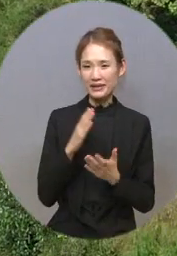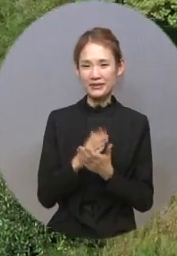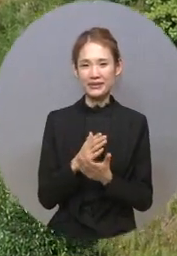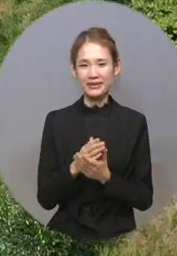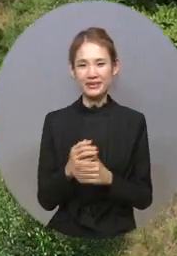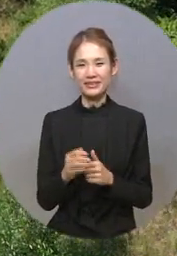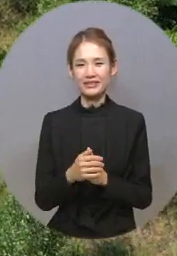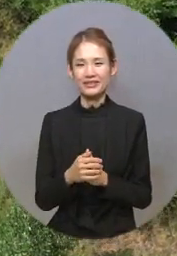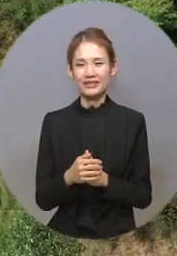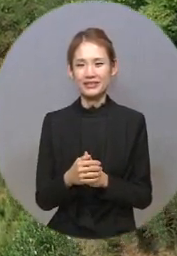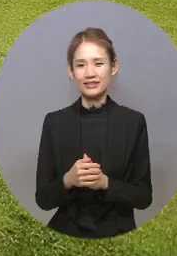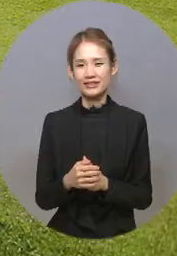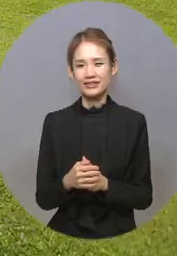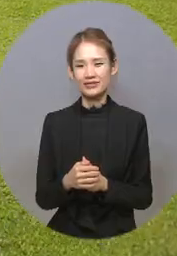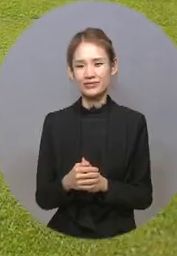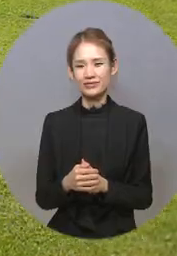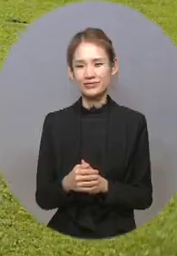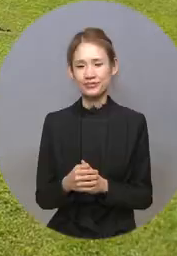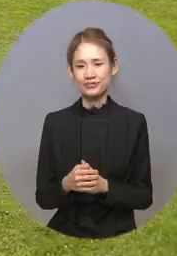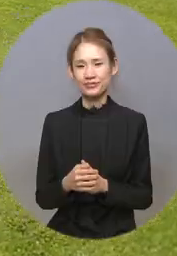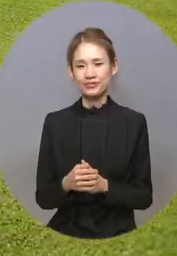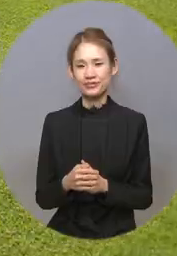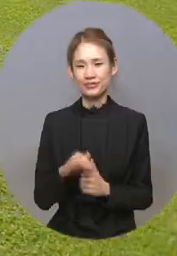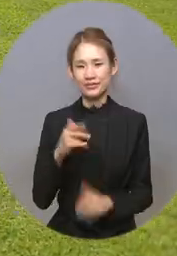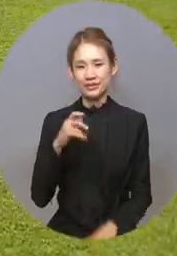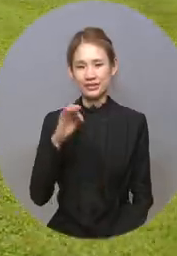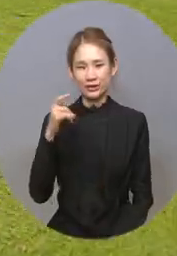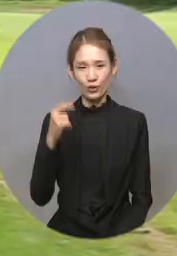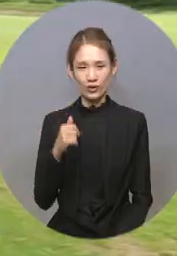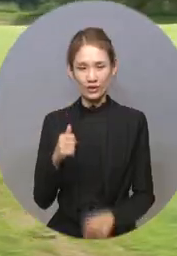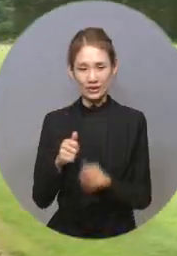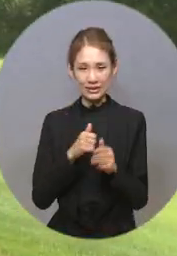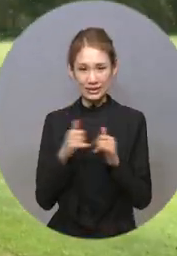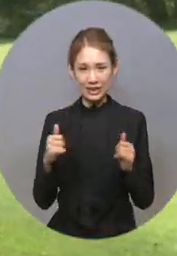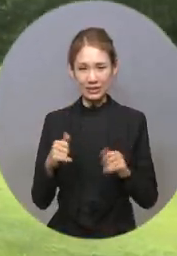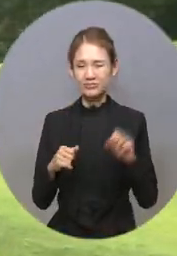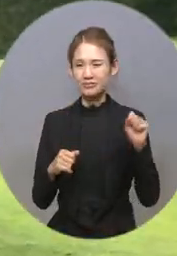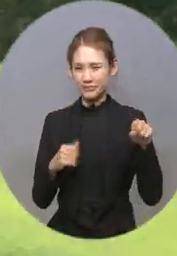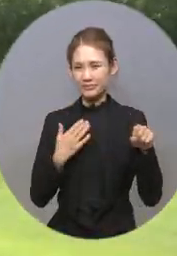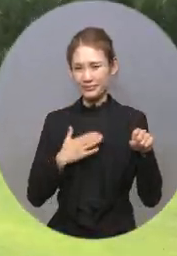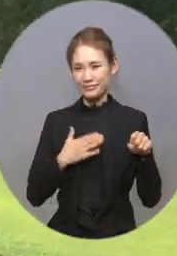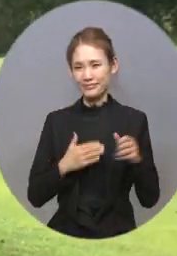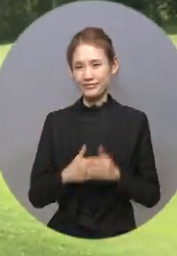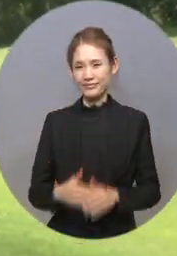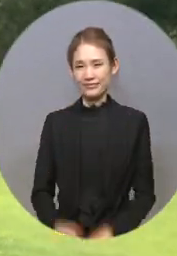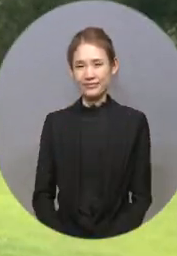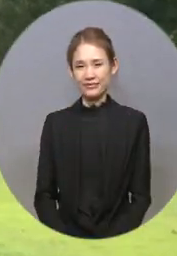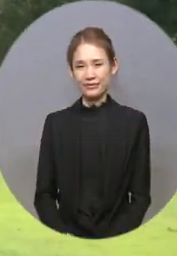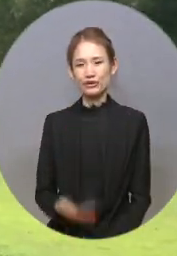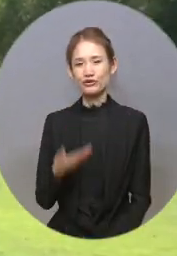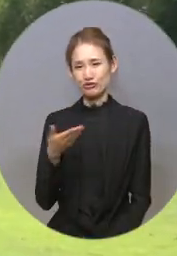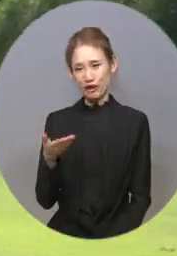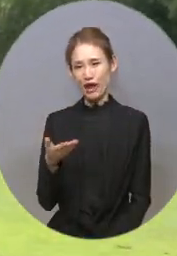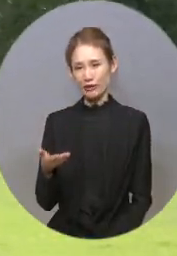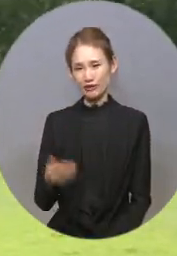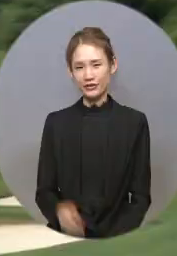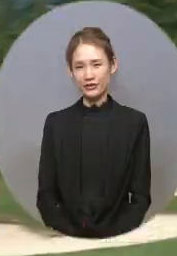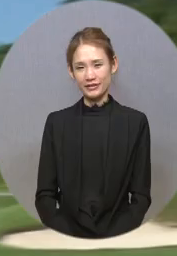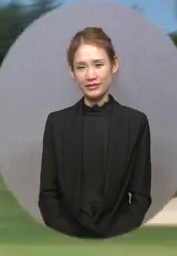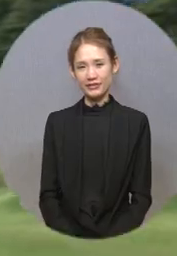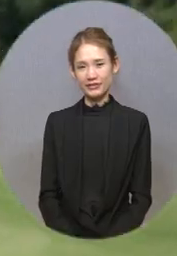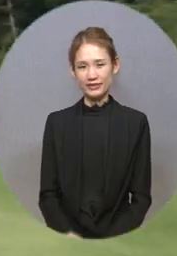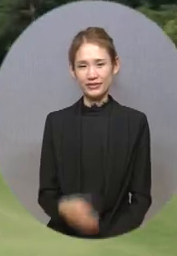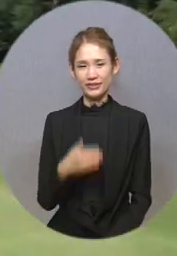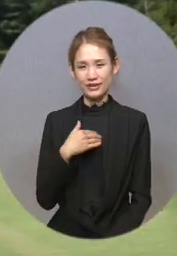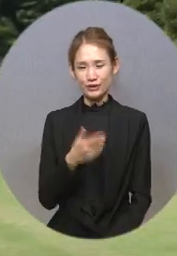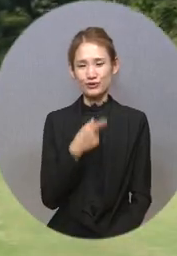거야. 오빠 3-1 해가지고 지는 사람이. 알았어. 줄게, 줄게. 내가 줄게. 아니,